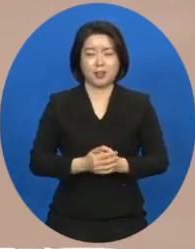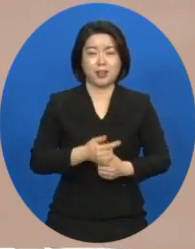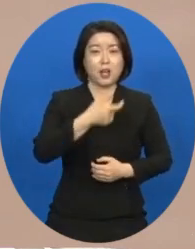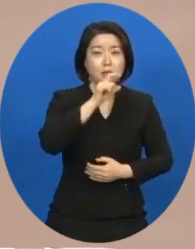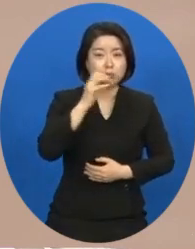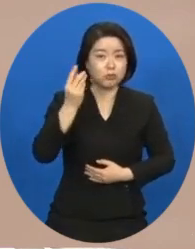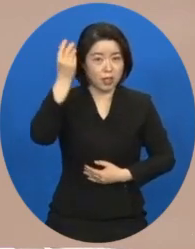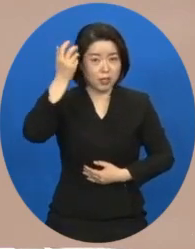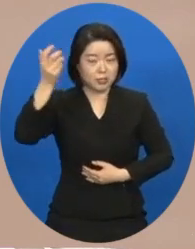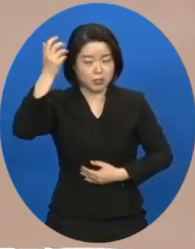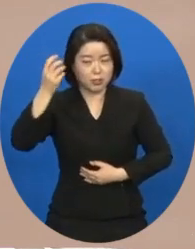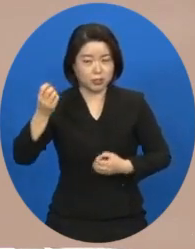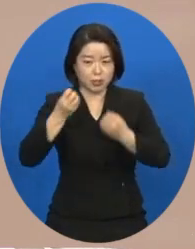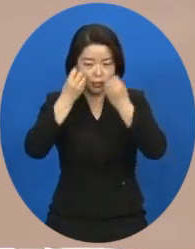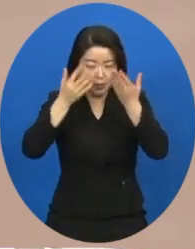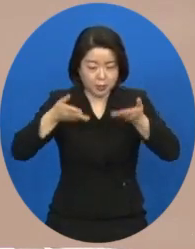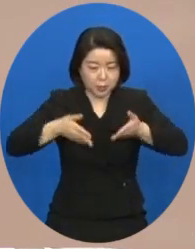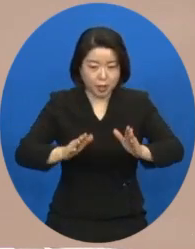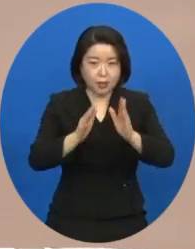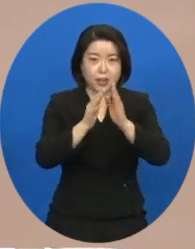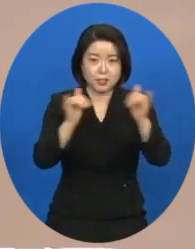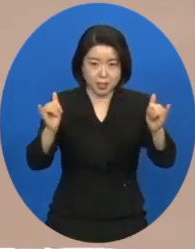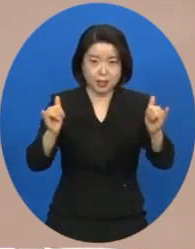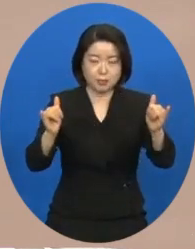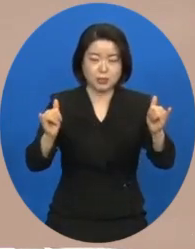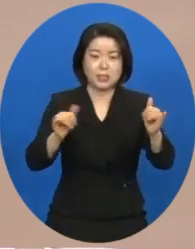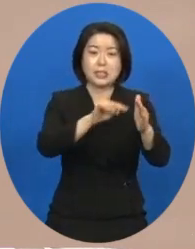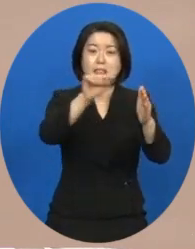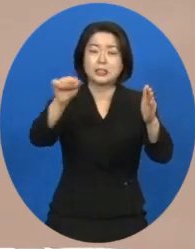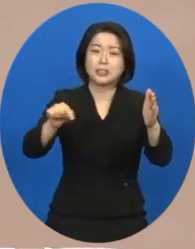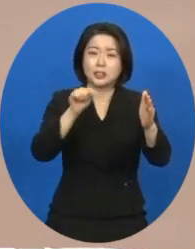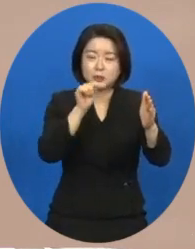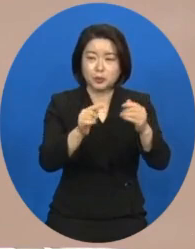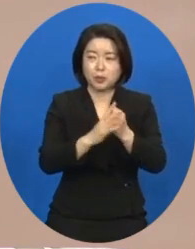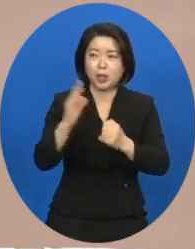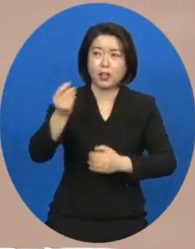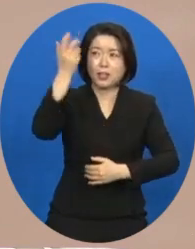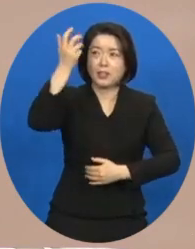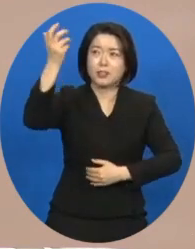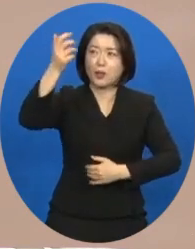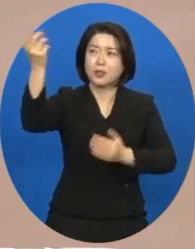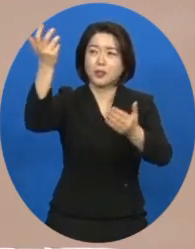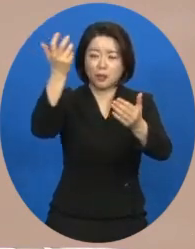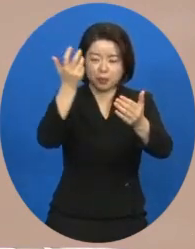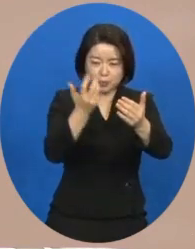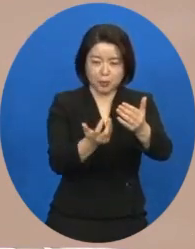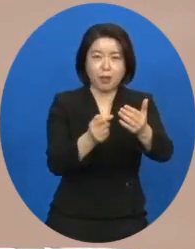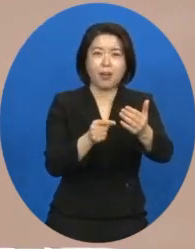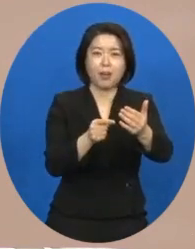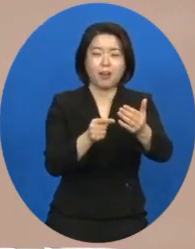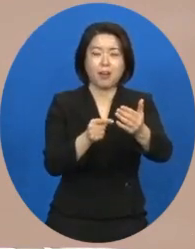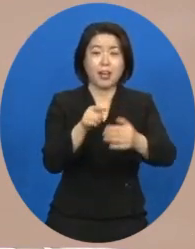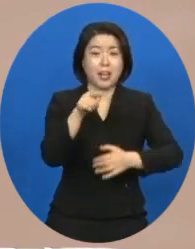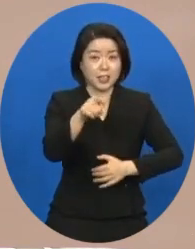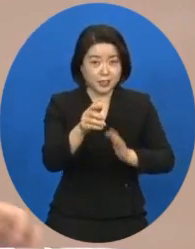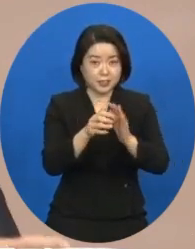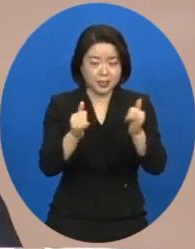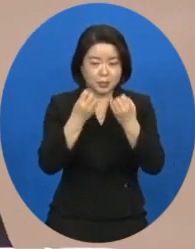성령으로 거듭난 사람은 그 마음속에 성령이 임하시게 됩니다. 그 사람은 거듭난 사람이에요.